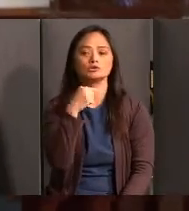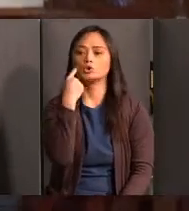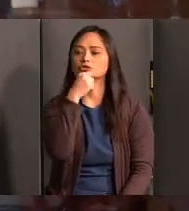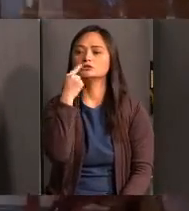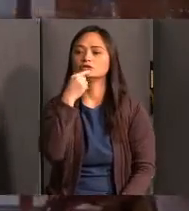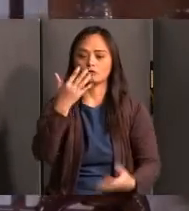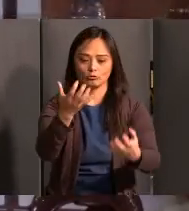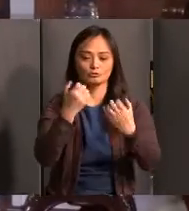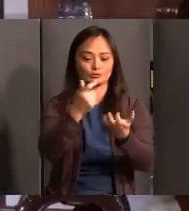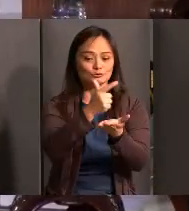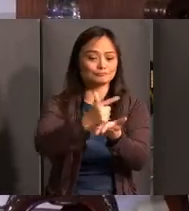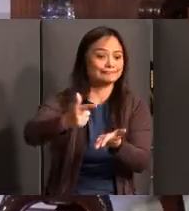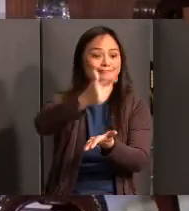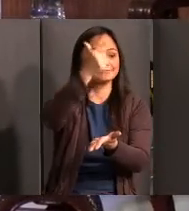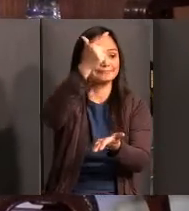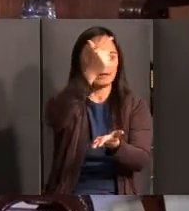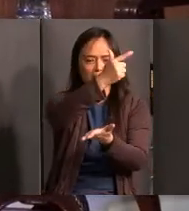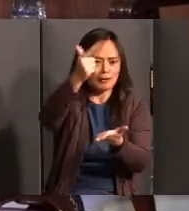maaaring paggraduatean?